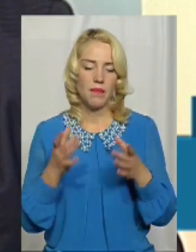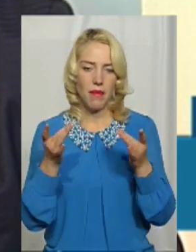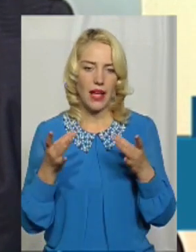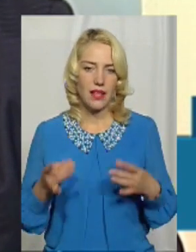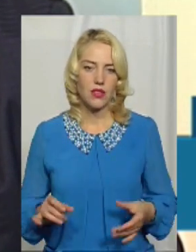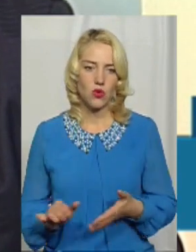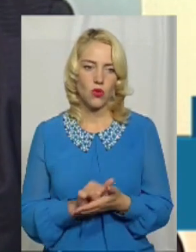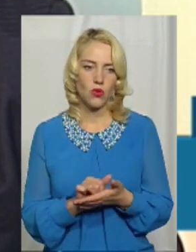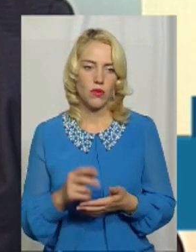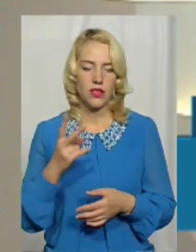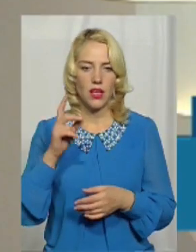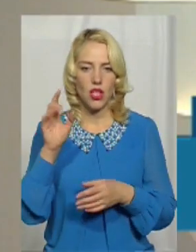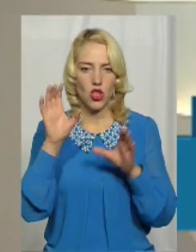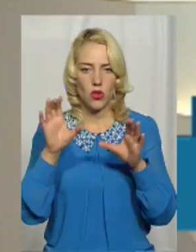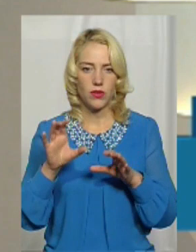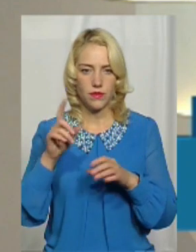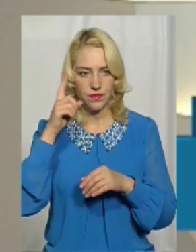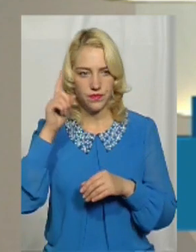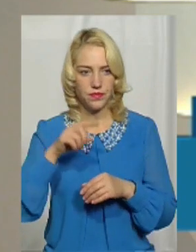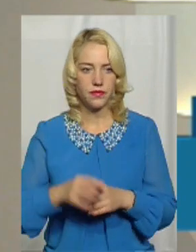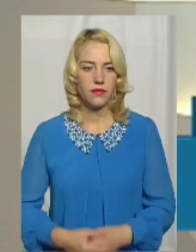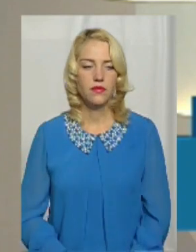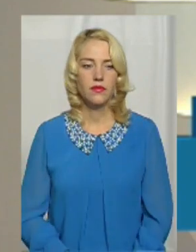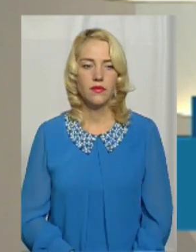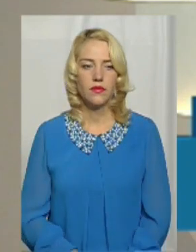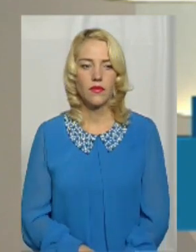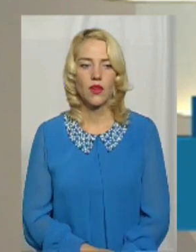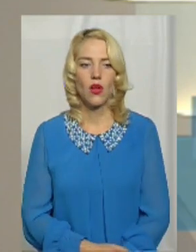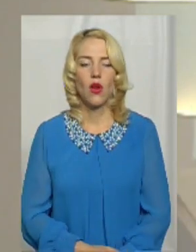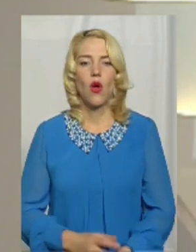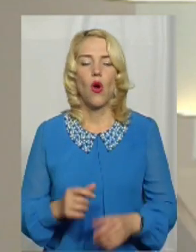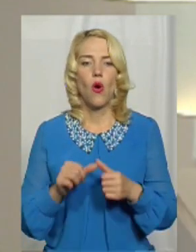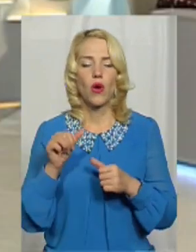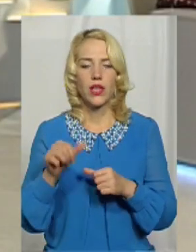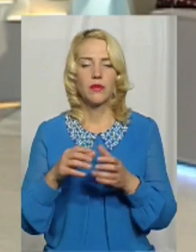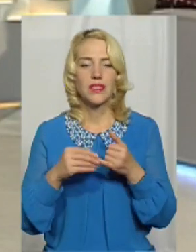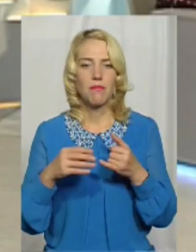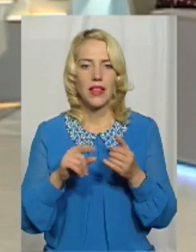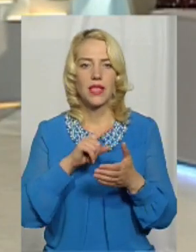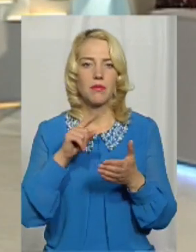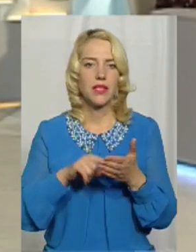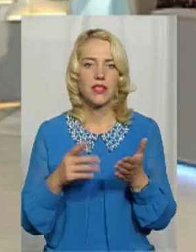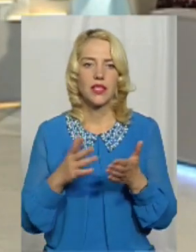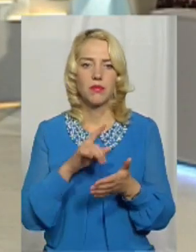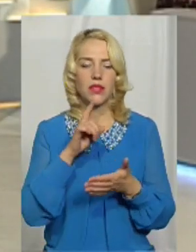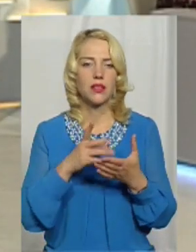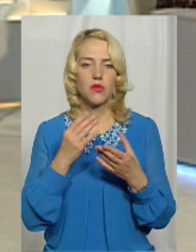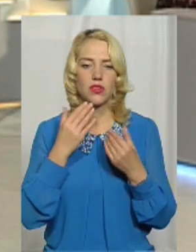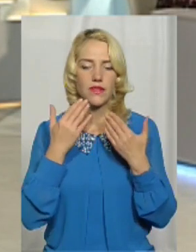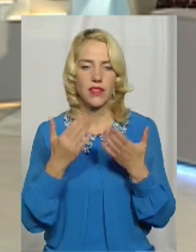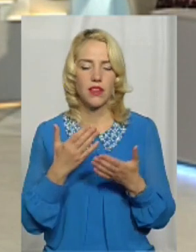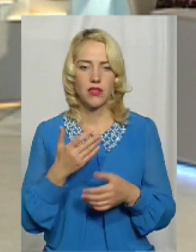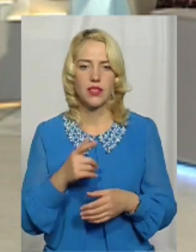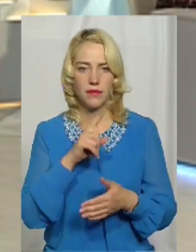нормативну базу вивчити. Таке. Пане Володимире, окрім земельних питань, з якими ще звертаються найчастіше у центр? Дуже